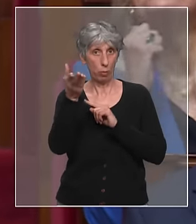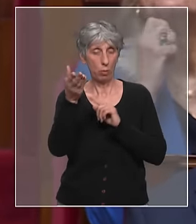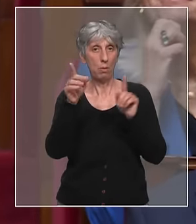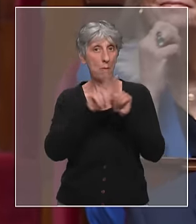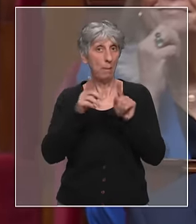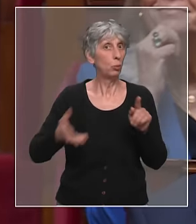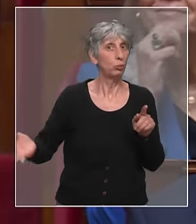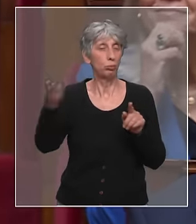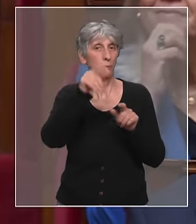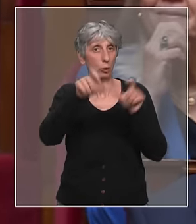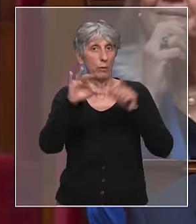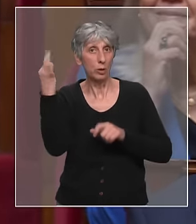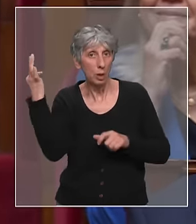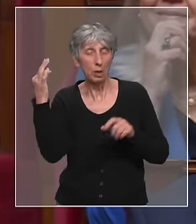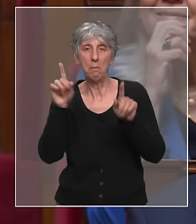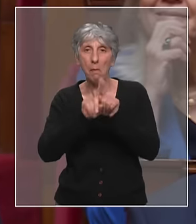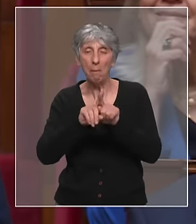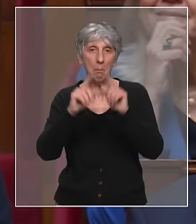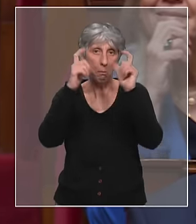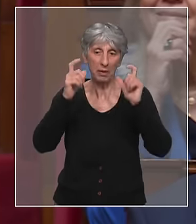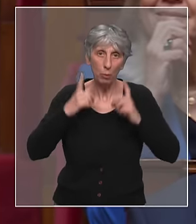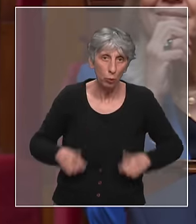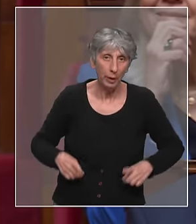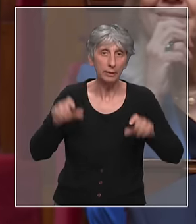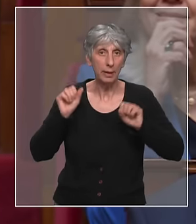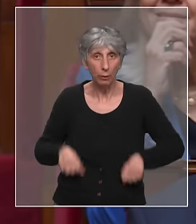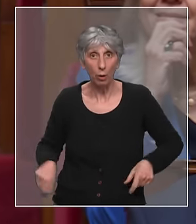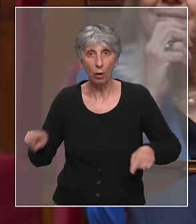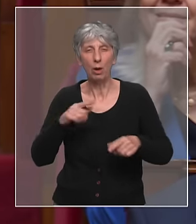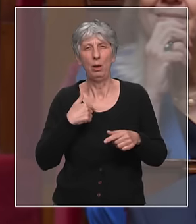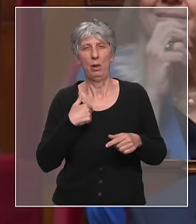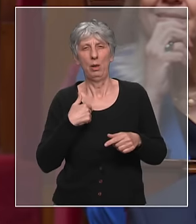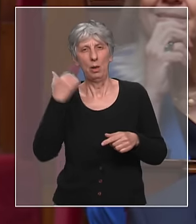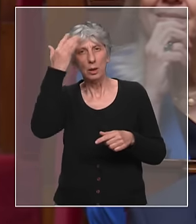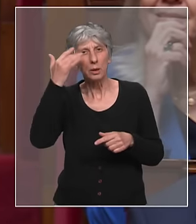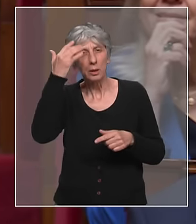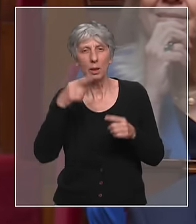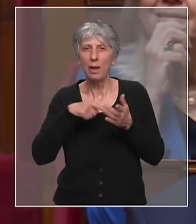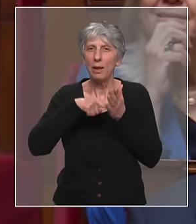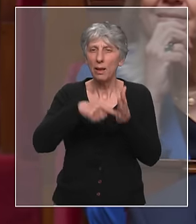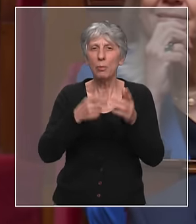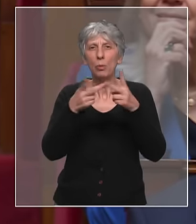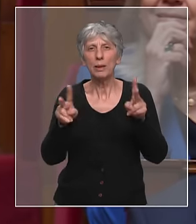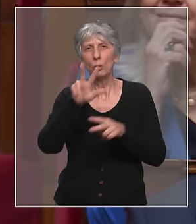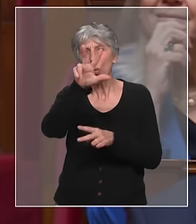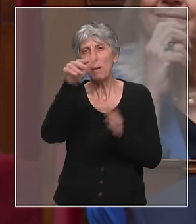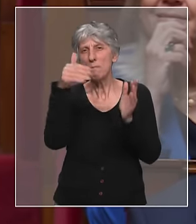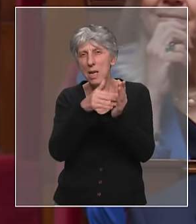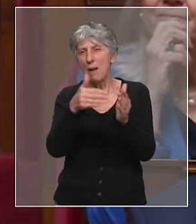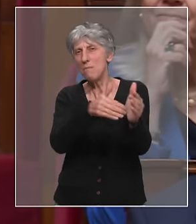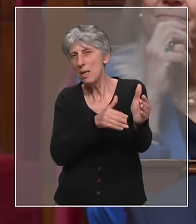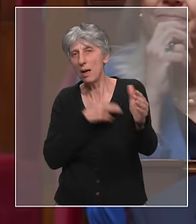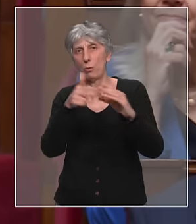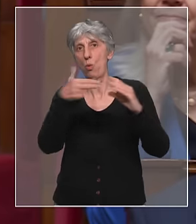des parlementaires, je suis soucieux quant à la hauteur du niveau de la dette publique qui s'élève à plus de 3 000 milliards d'euros. Je souhaiterais vous faire